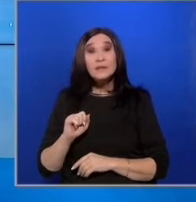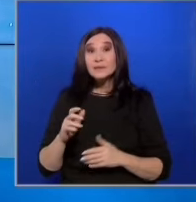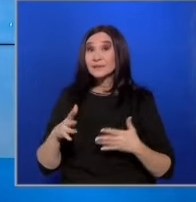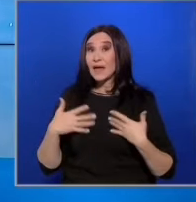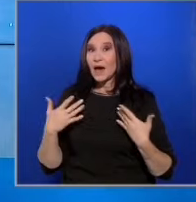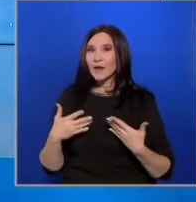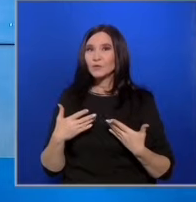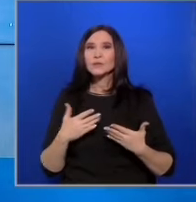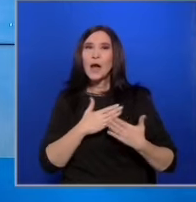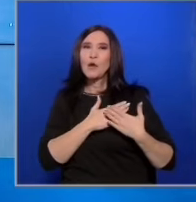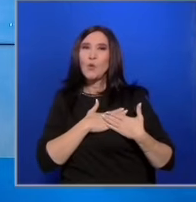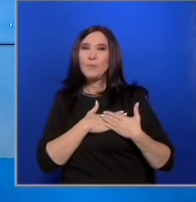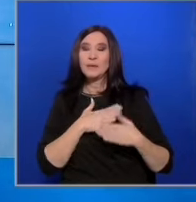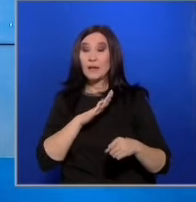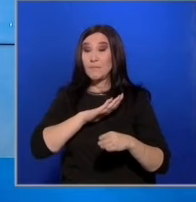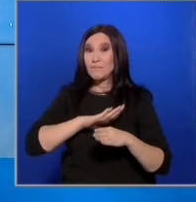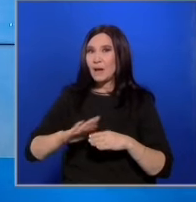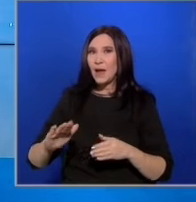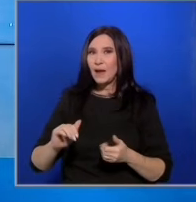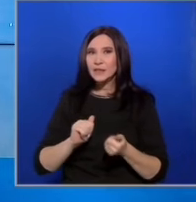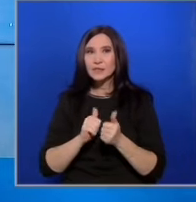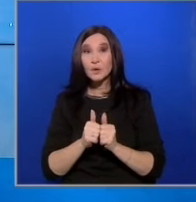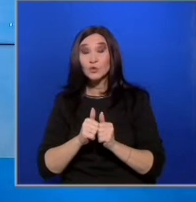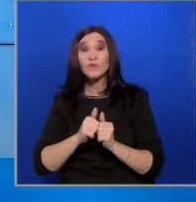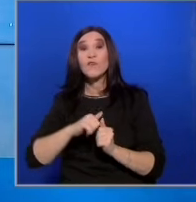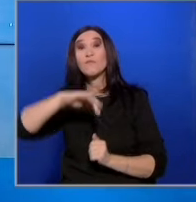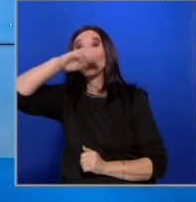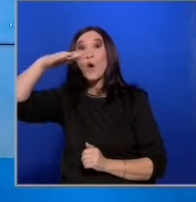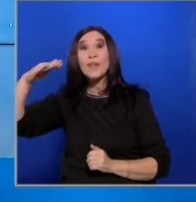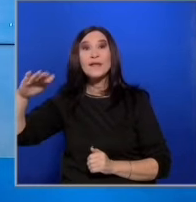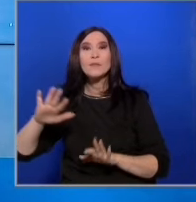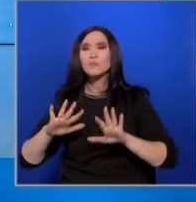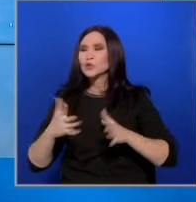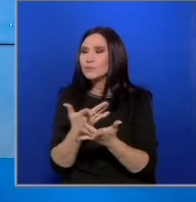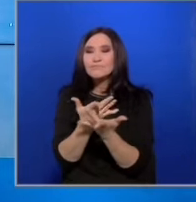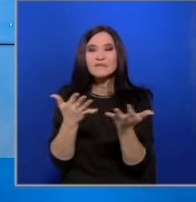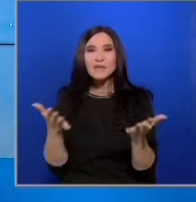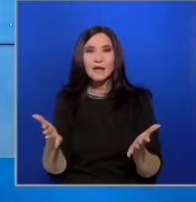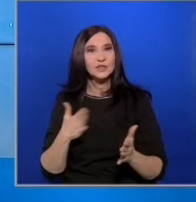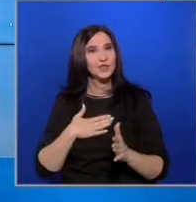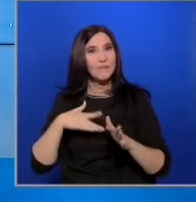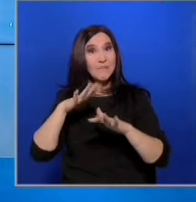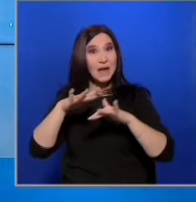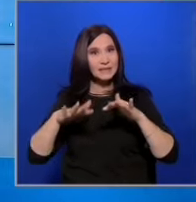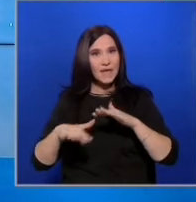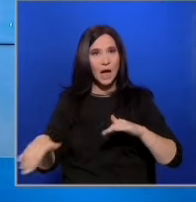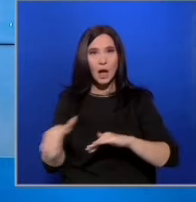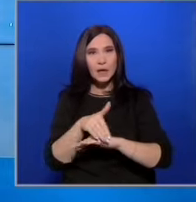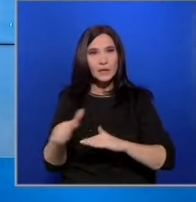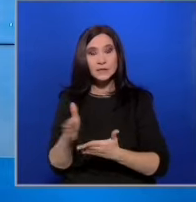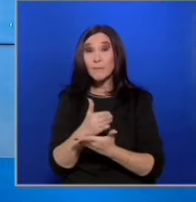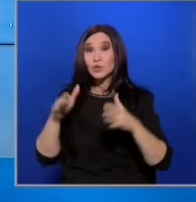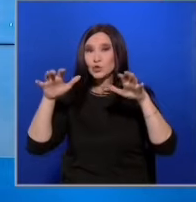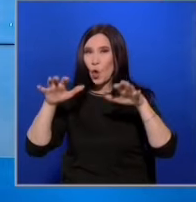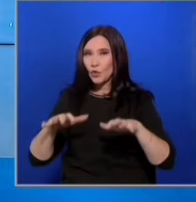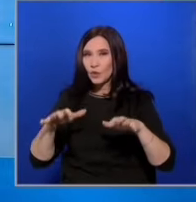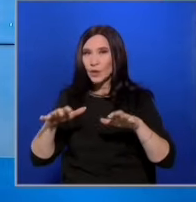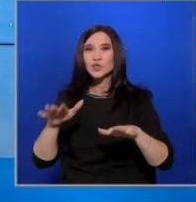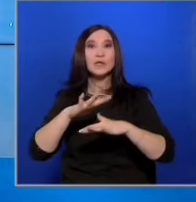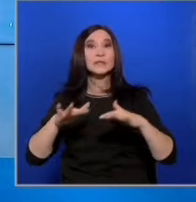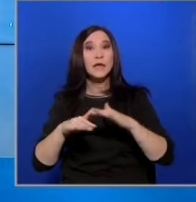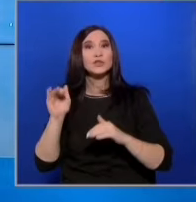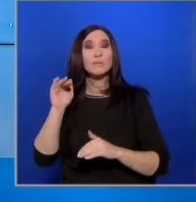радост на любителите на белите спортове в планините почти навсякъде ще вали сняг като границата между дъжд и сняг